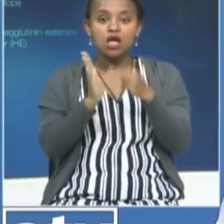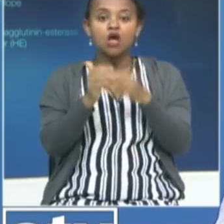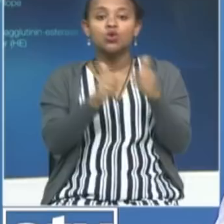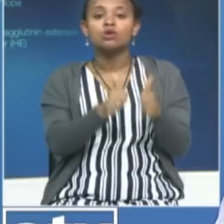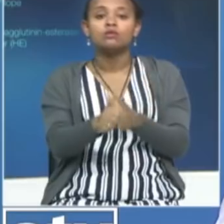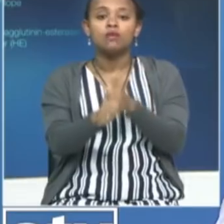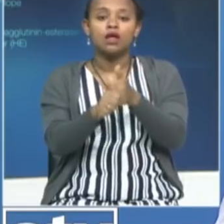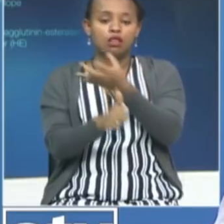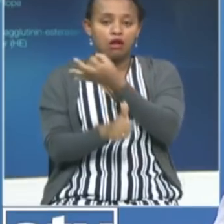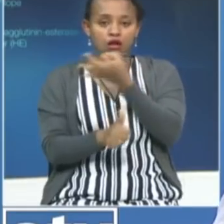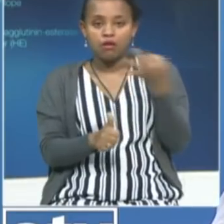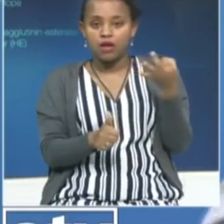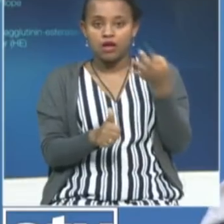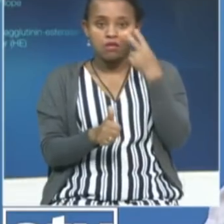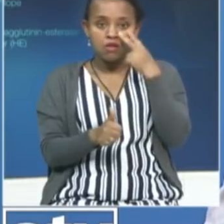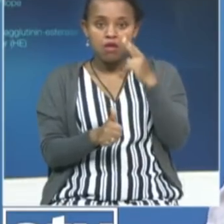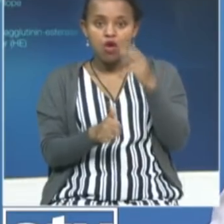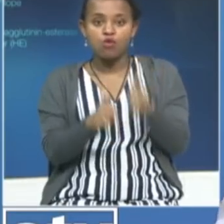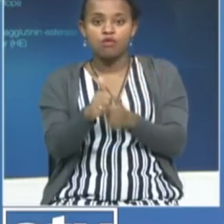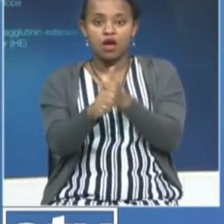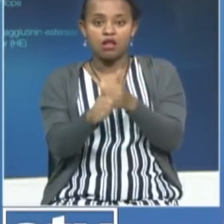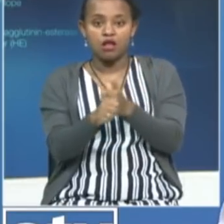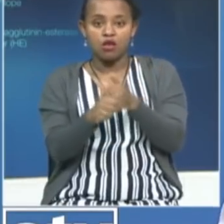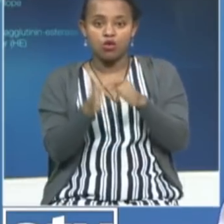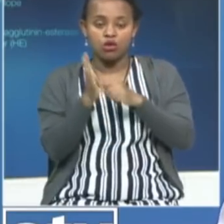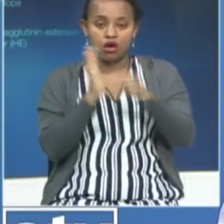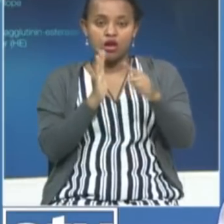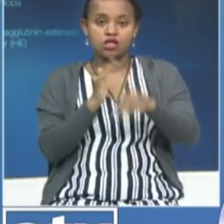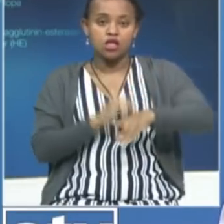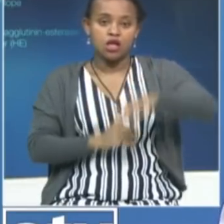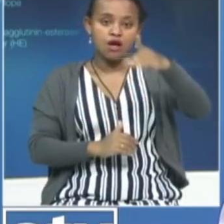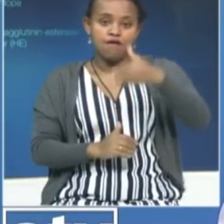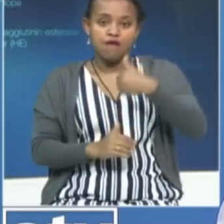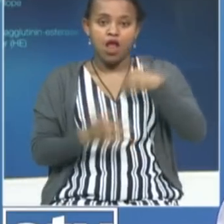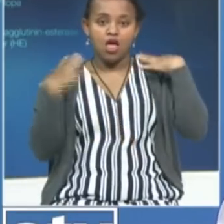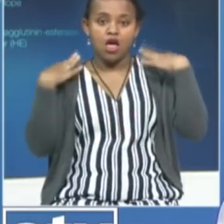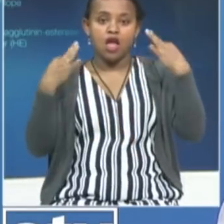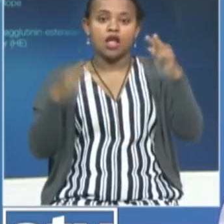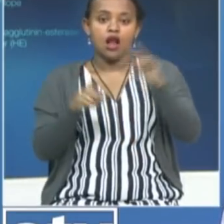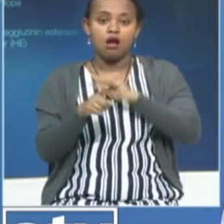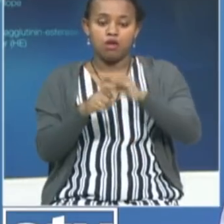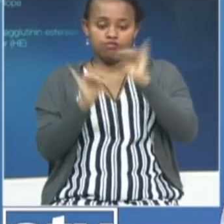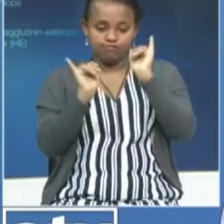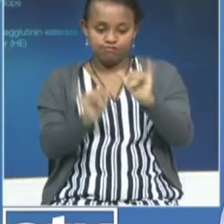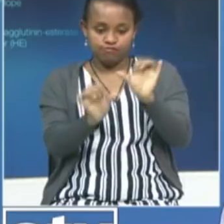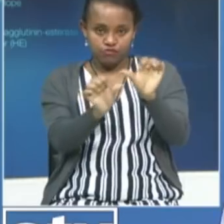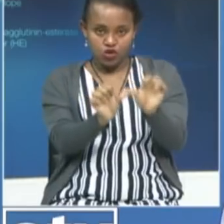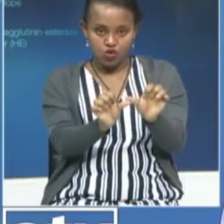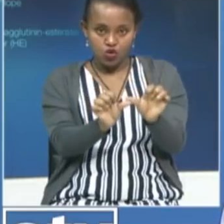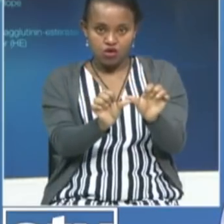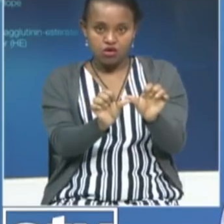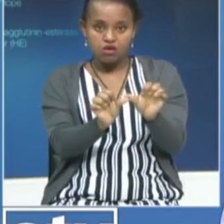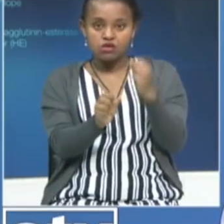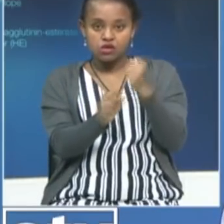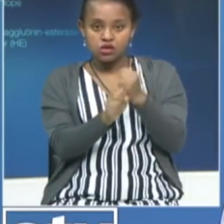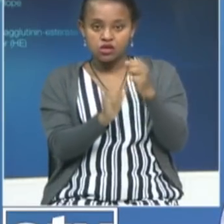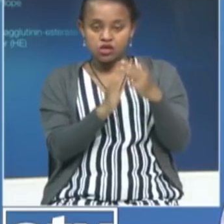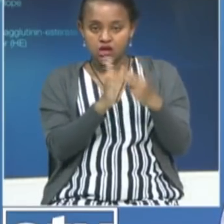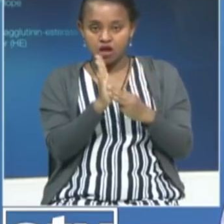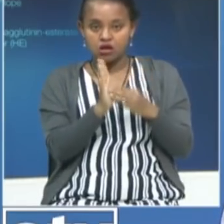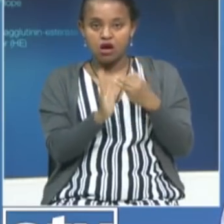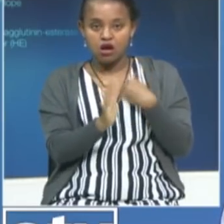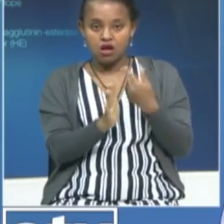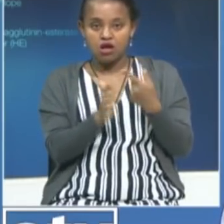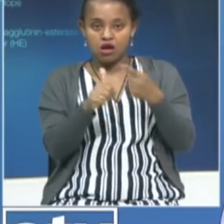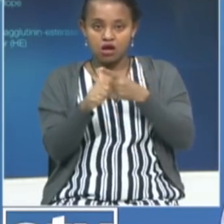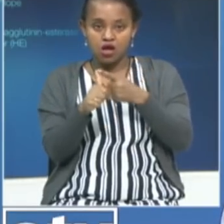መከተል በደንብ የሚያዩ የሚከታተሉ ተጋላጭነቱ ከፍ ያለውን ጤና ባለሙያ እዛው እንዲቆይ የሚደረግ ስርዓት አለ። ይሄ